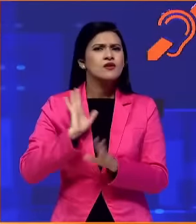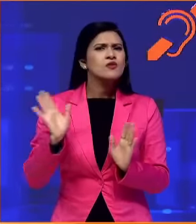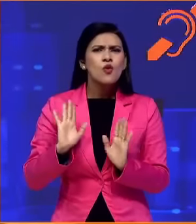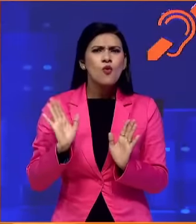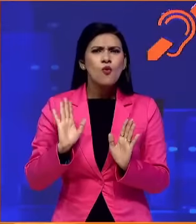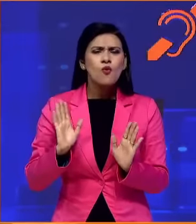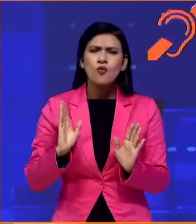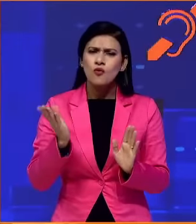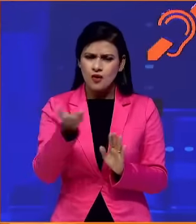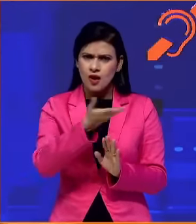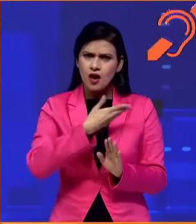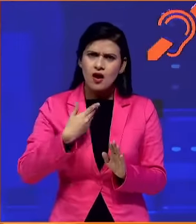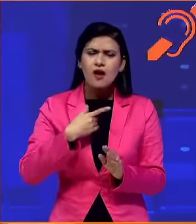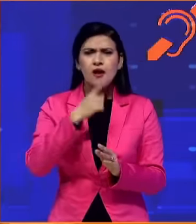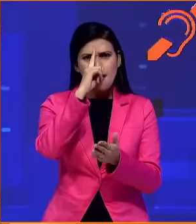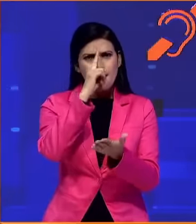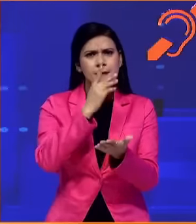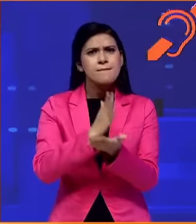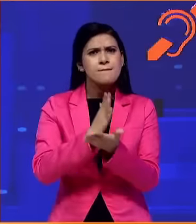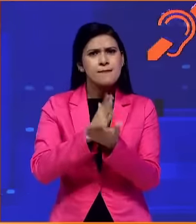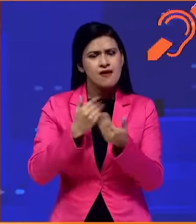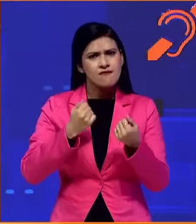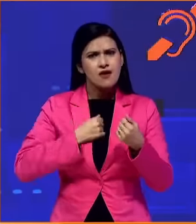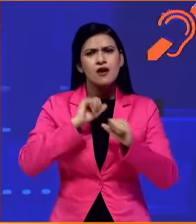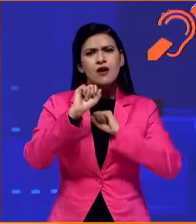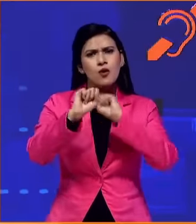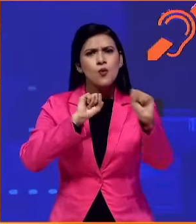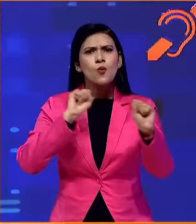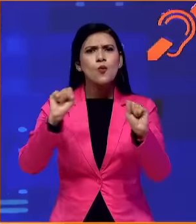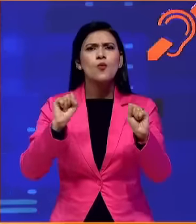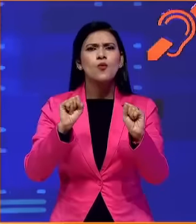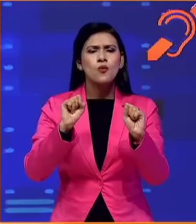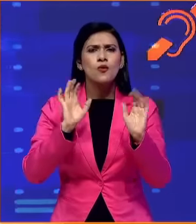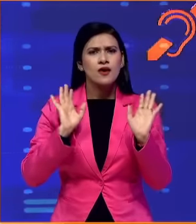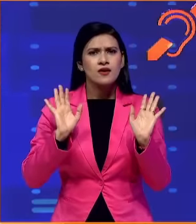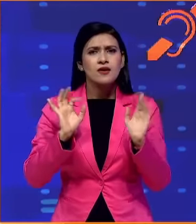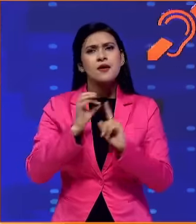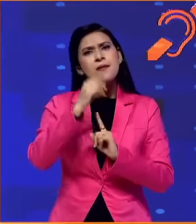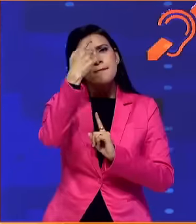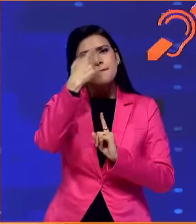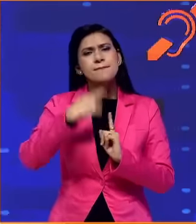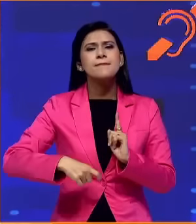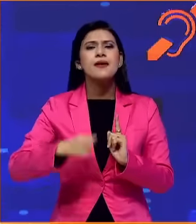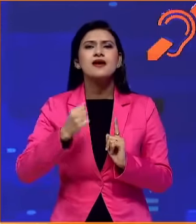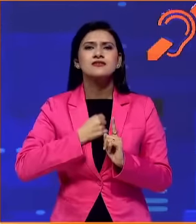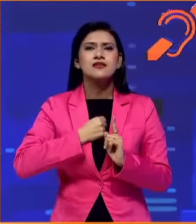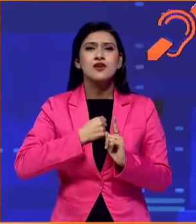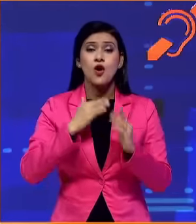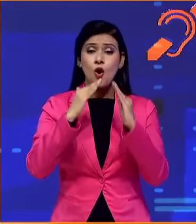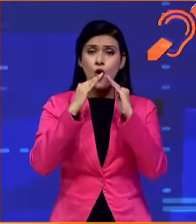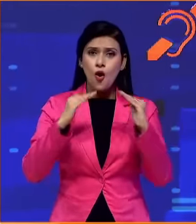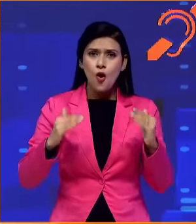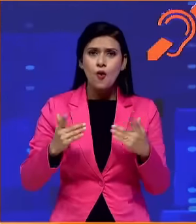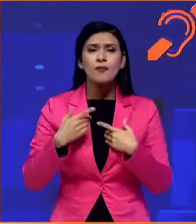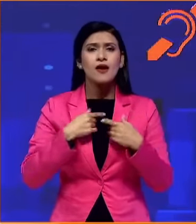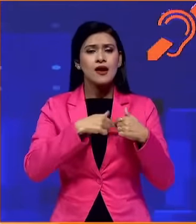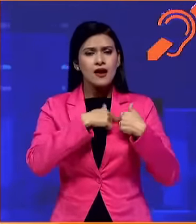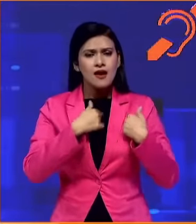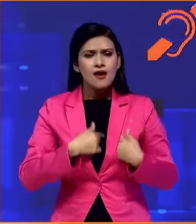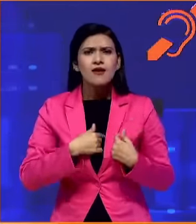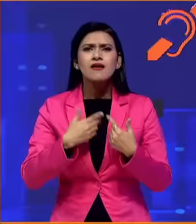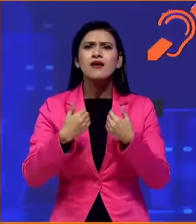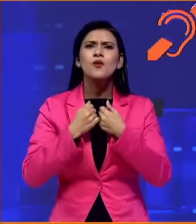है,भाई; हमसभीजिसभीधर्ममेंविश्वासकरतेहैं,चाहेवहकोईभीहो,यह हमारेव्यक्तिगतजीवन,हमारे घरोंऔरहमारेदिलोंकामामलाहैकिहमकिसकी